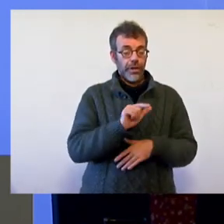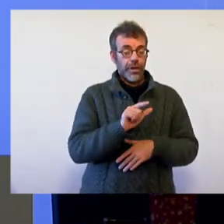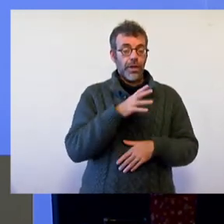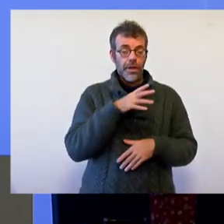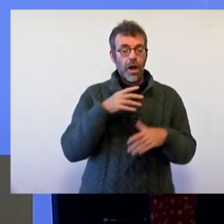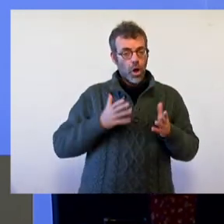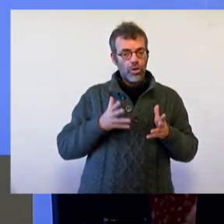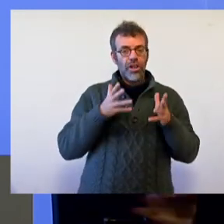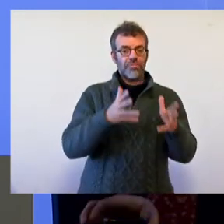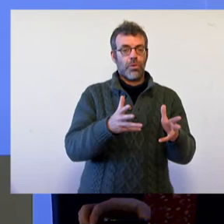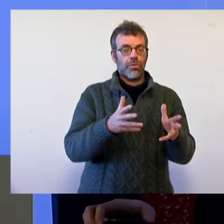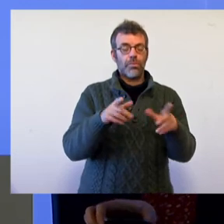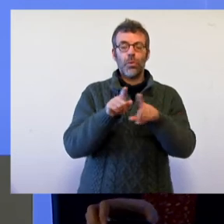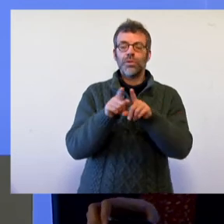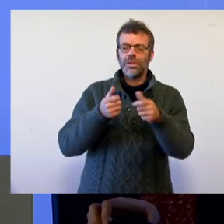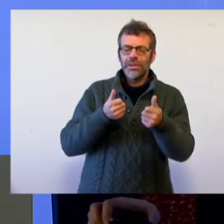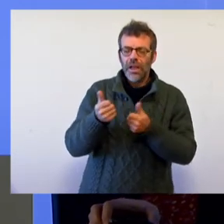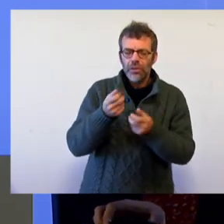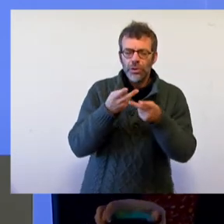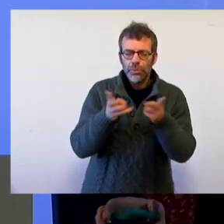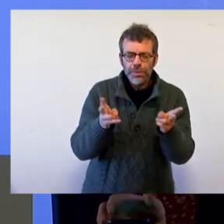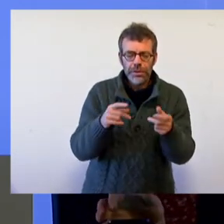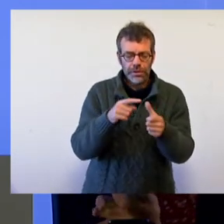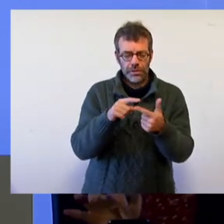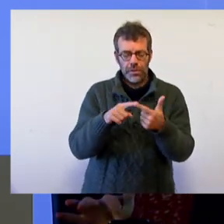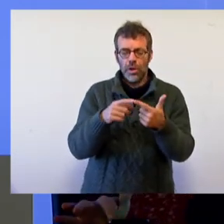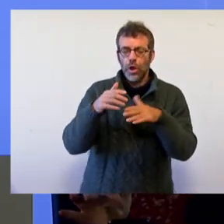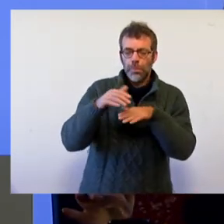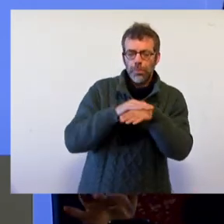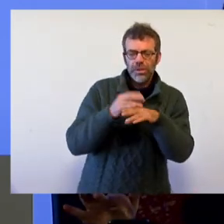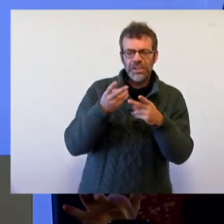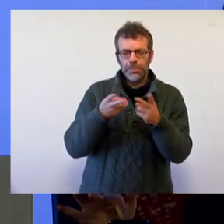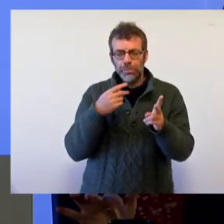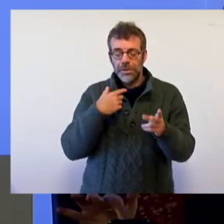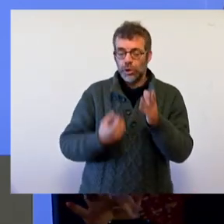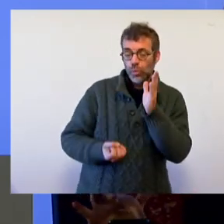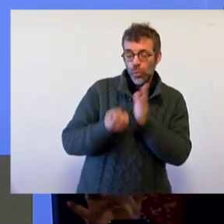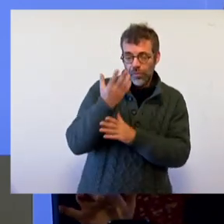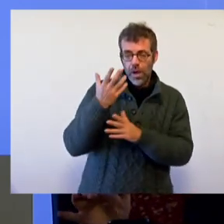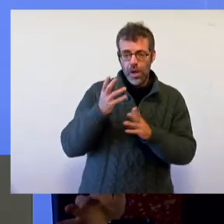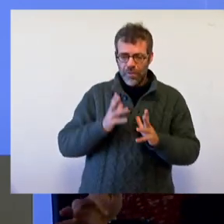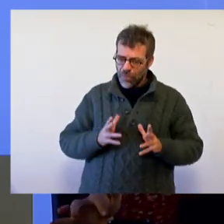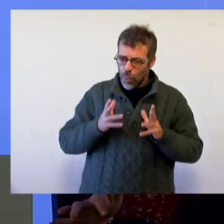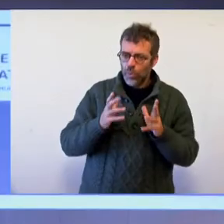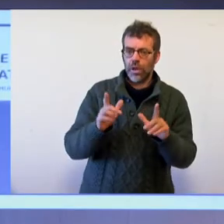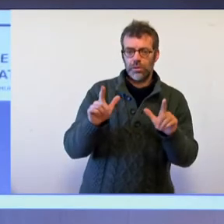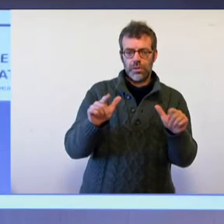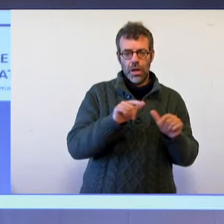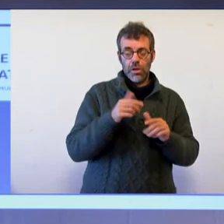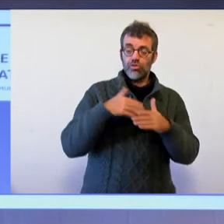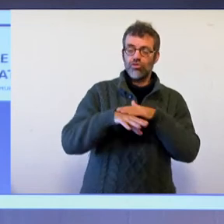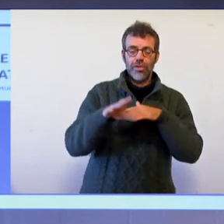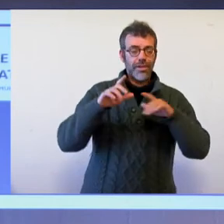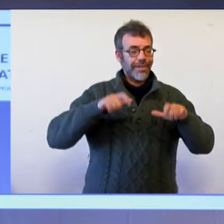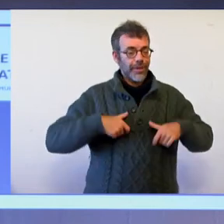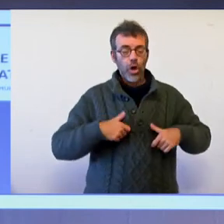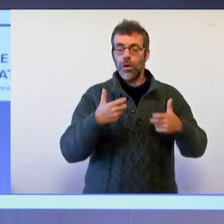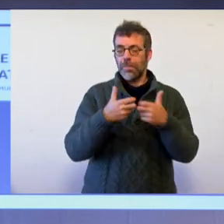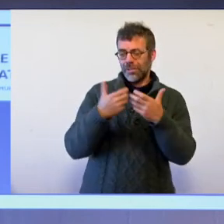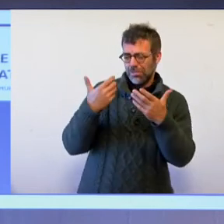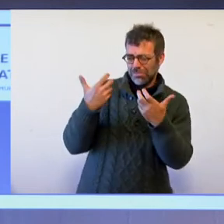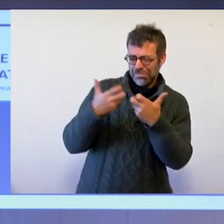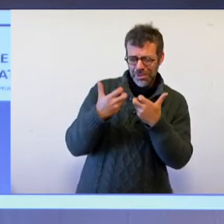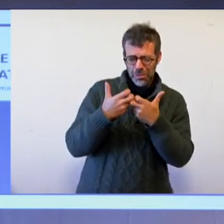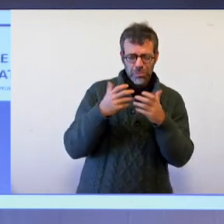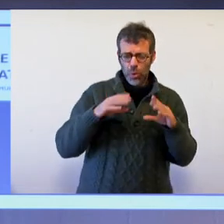service public, des politiques publiques nouvelles et volontaristes, comme nous le trouvons dans les écoles, en faveur du sport,